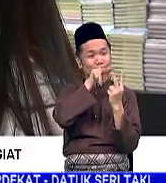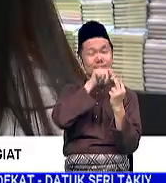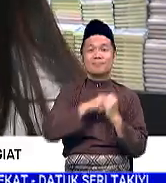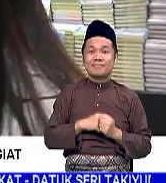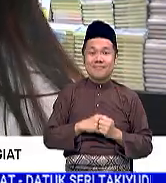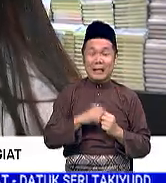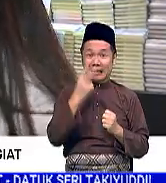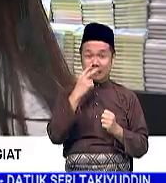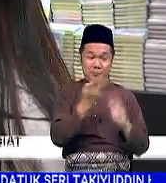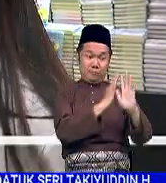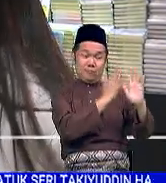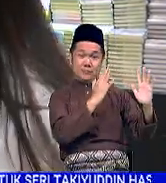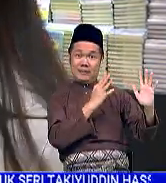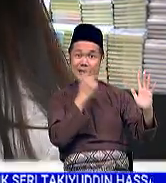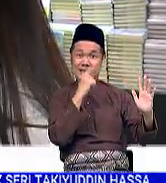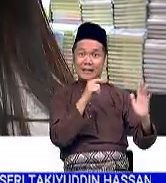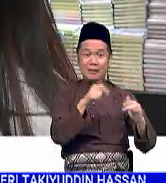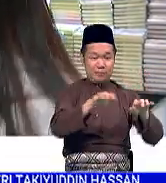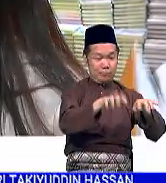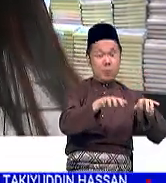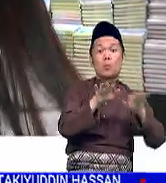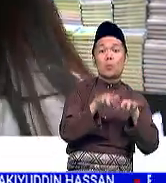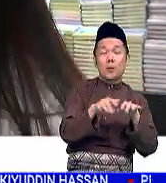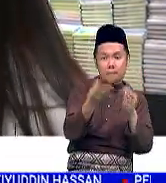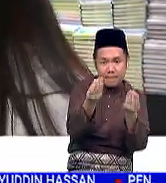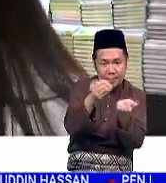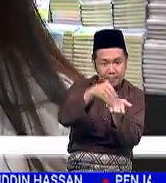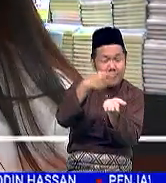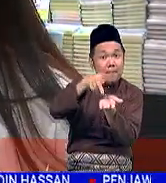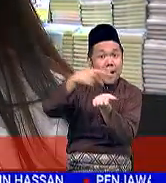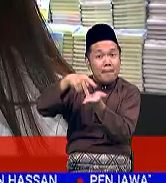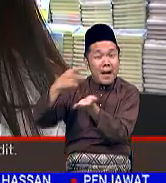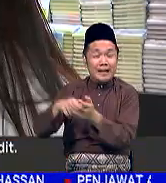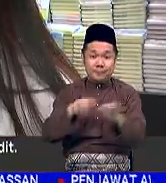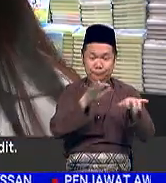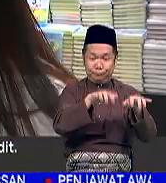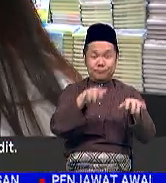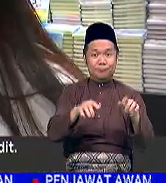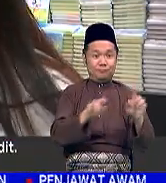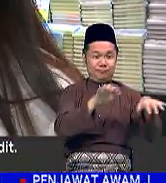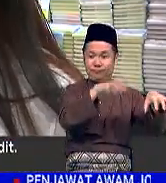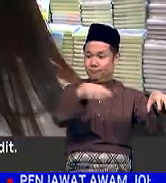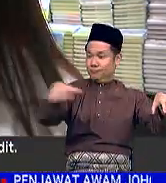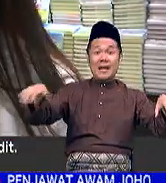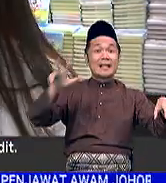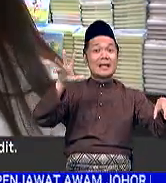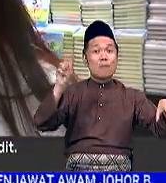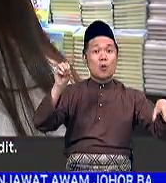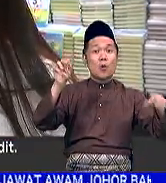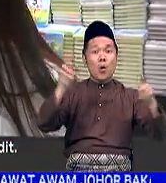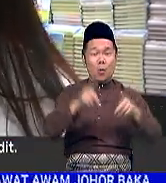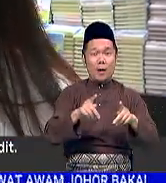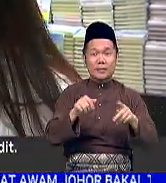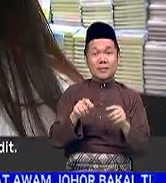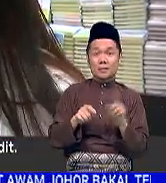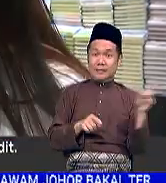Queuing system when they pay, we have about 30 cashiers and there's someone at the beginning of the line to say or cash or card and then we will push them to the